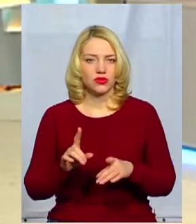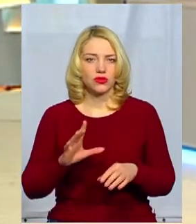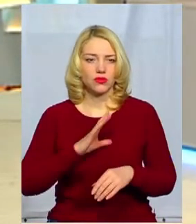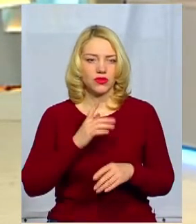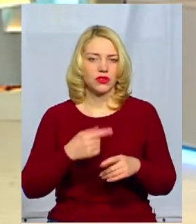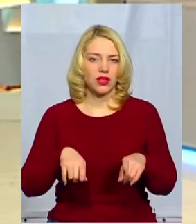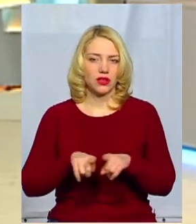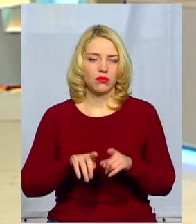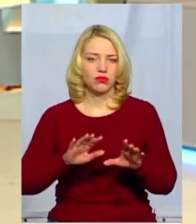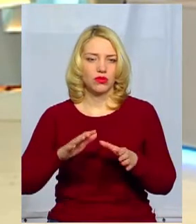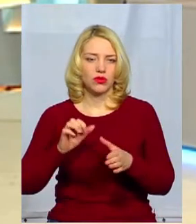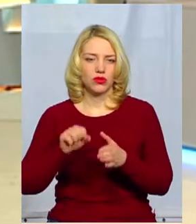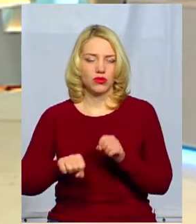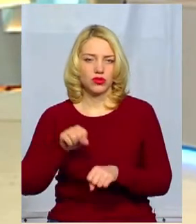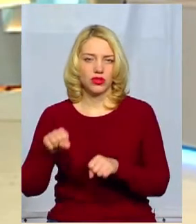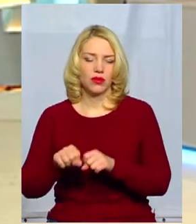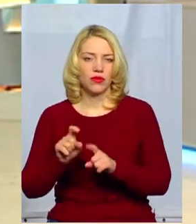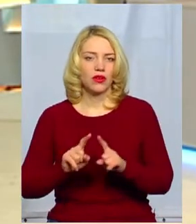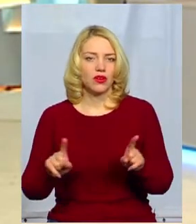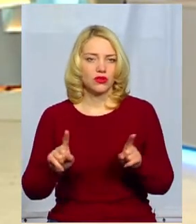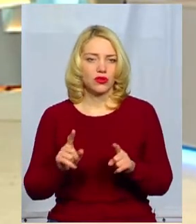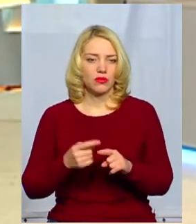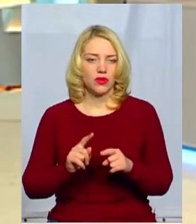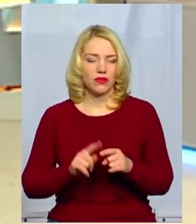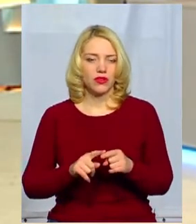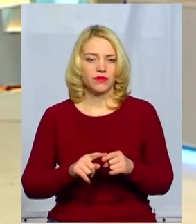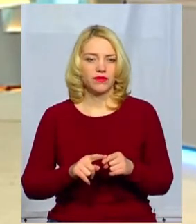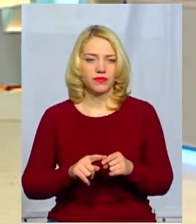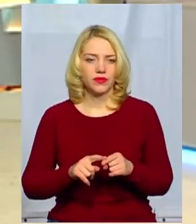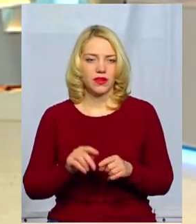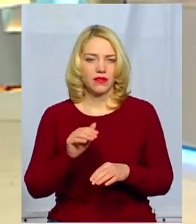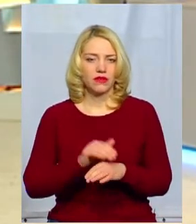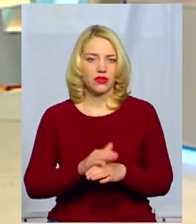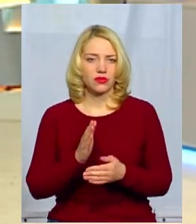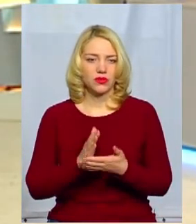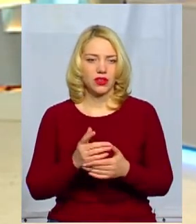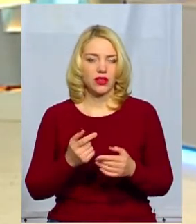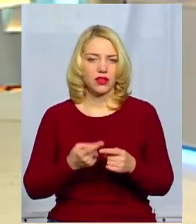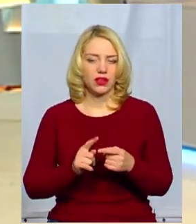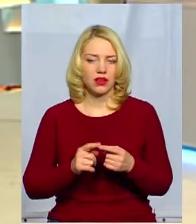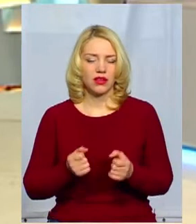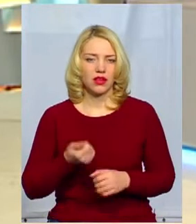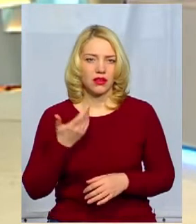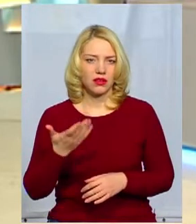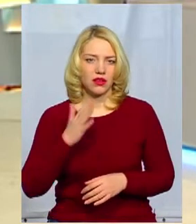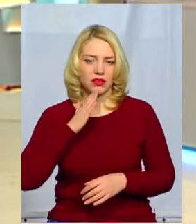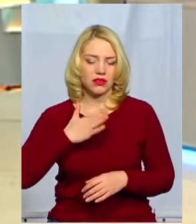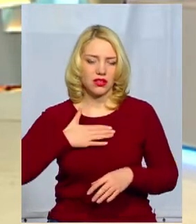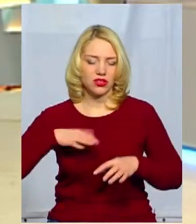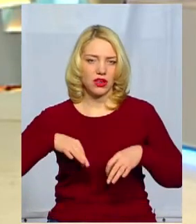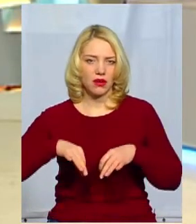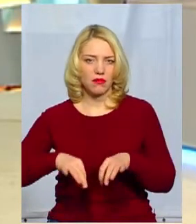бувають ці порушення. Особливо красномовним тим фактом є та кількість наших